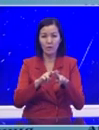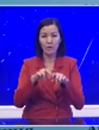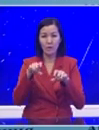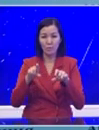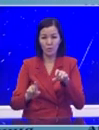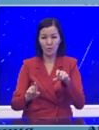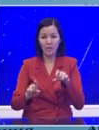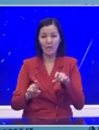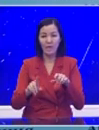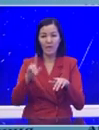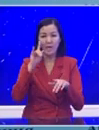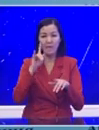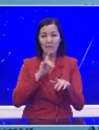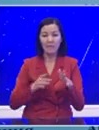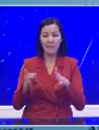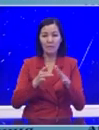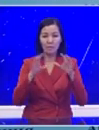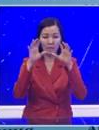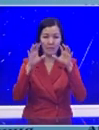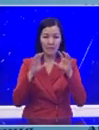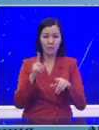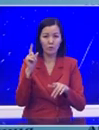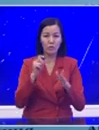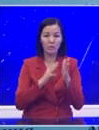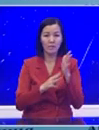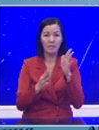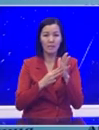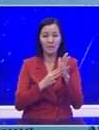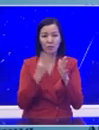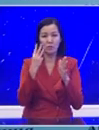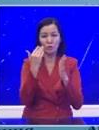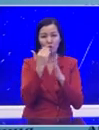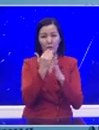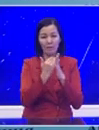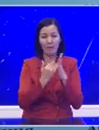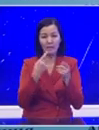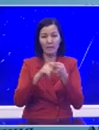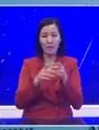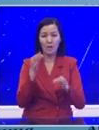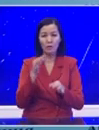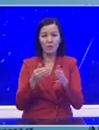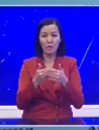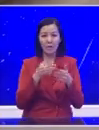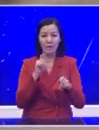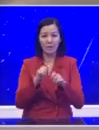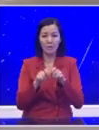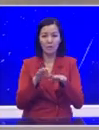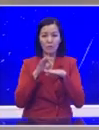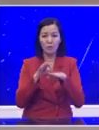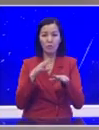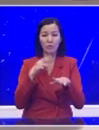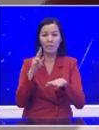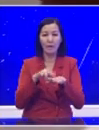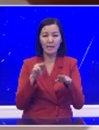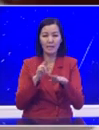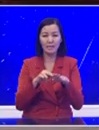алынды. Қазақстан Республикасының қылмыстық кодексінің 188 бабының 3 бөлігіне сәйкес сотқа дейінгі тергеу жүргізілуде. Полицейлер